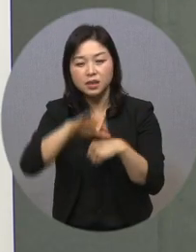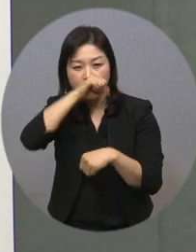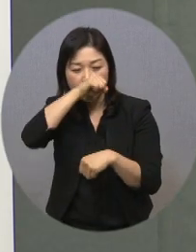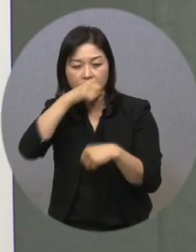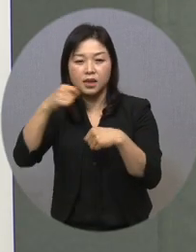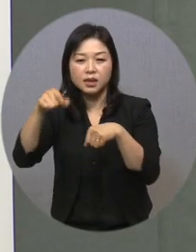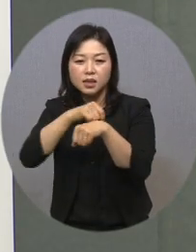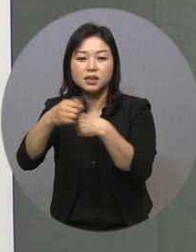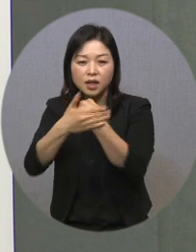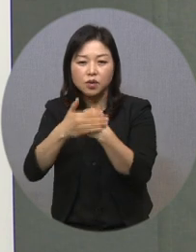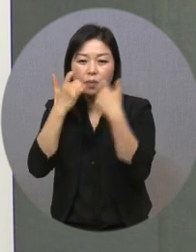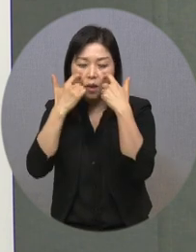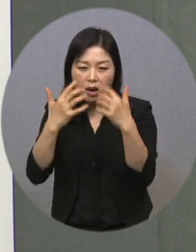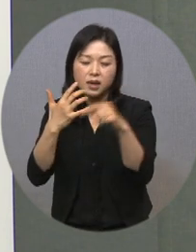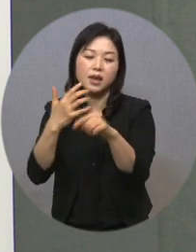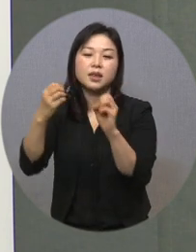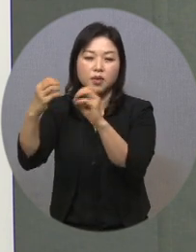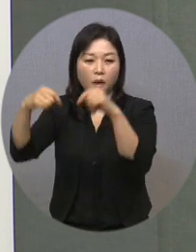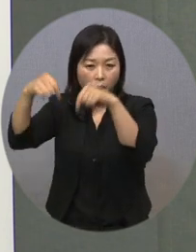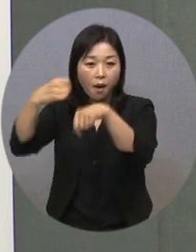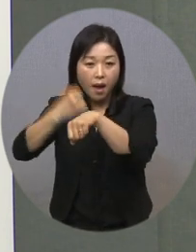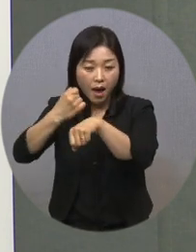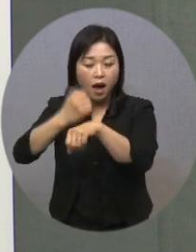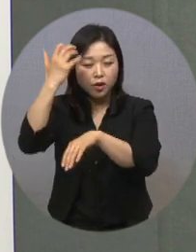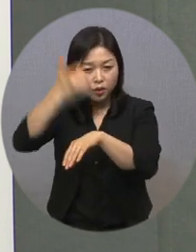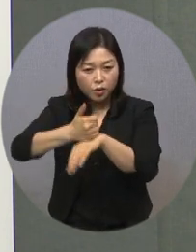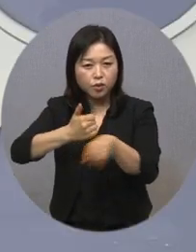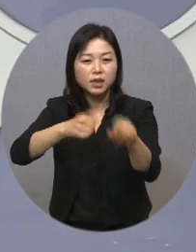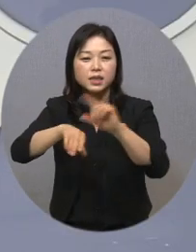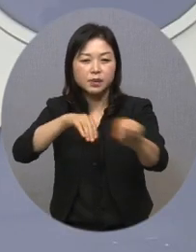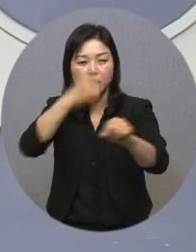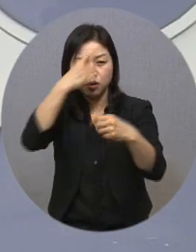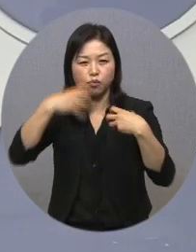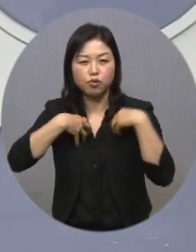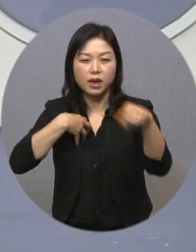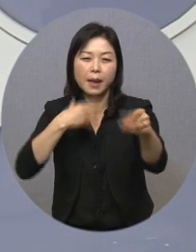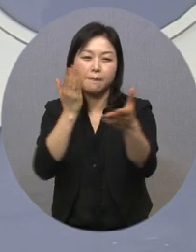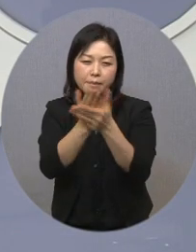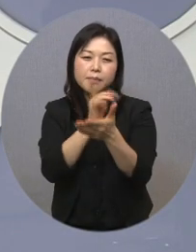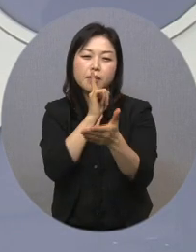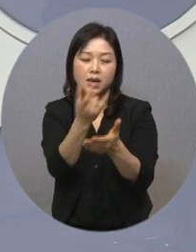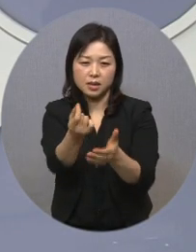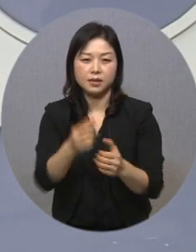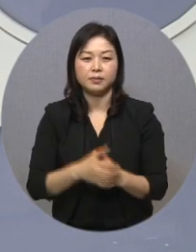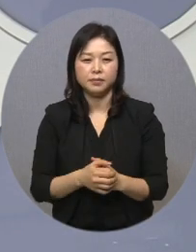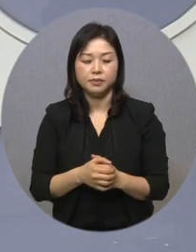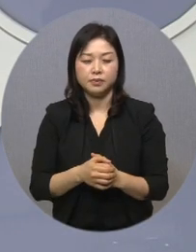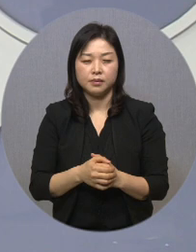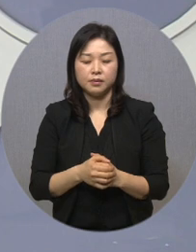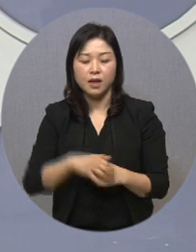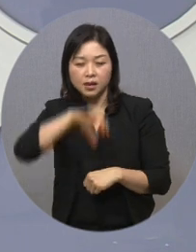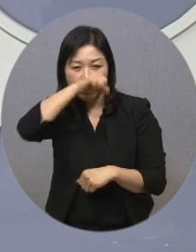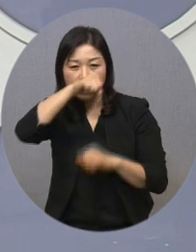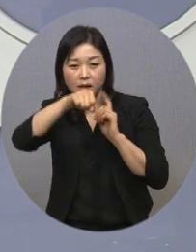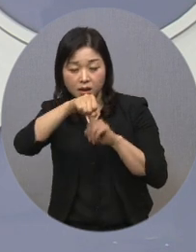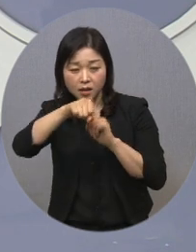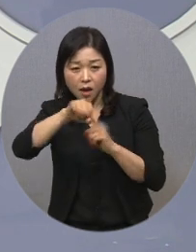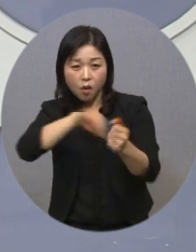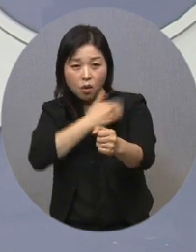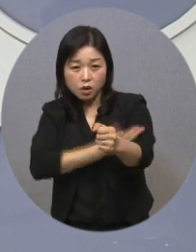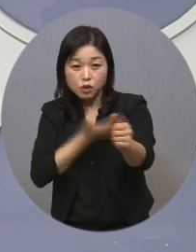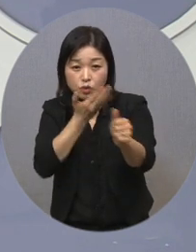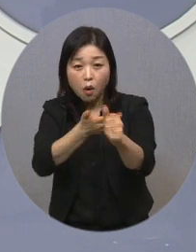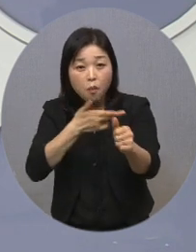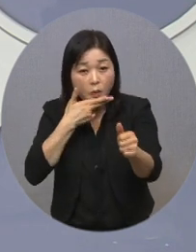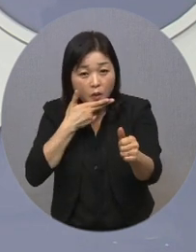돼야 이것은 자치분권이라고 하는 거에 걸맞는 이야기지 재정의 분권은 이루어지지 않고 재정의 특례는 이루어지지